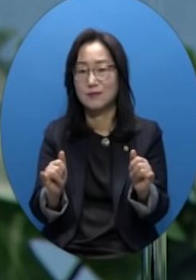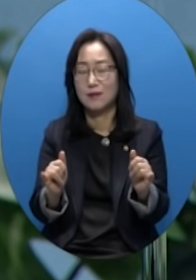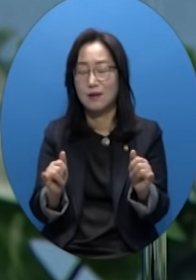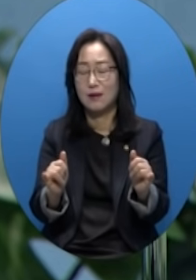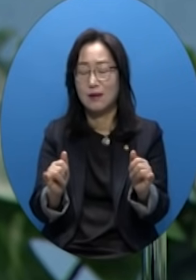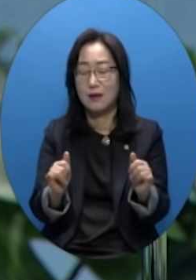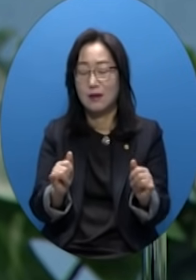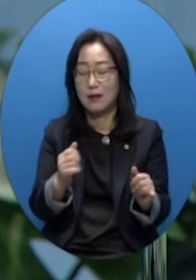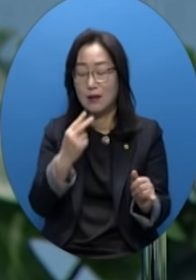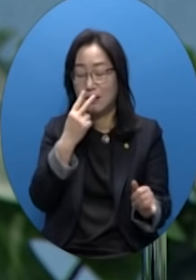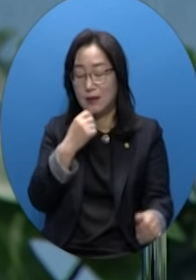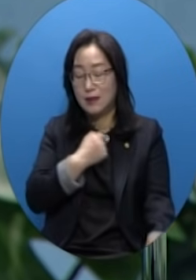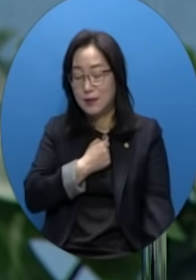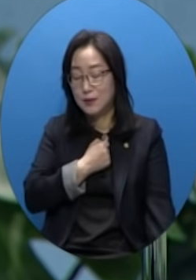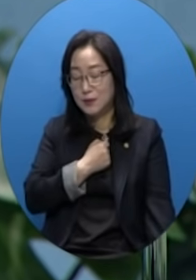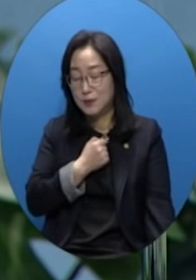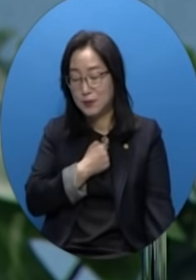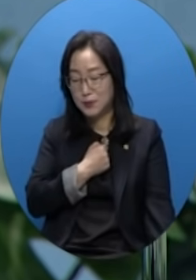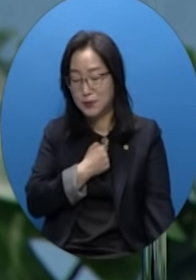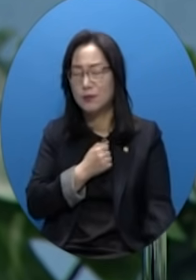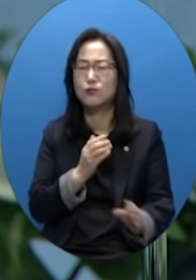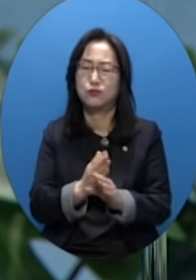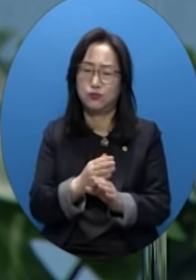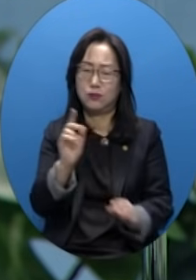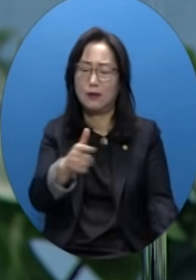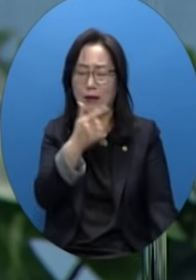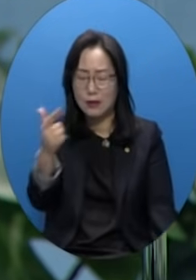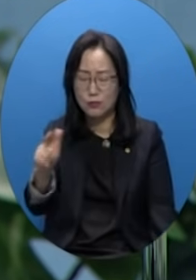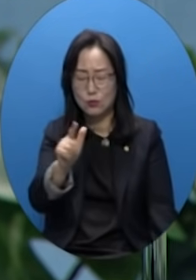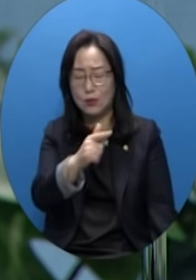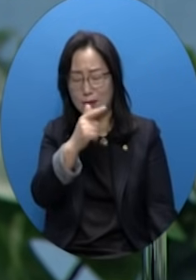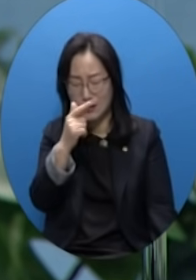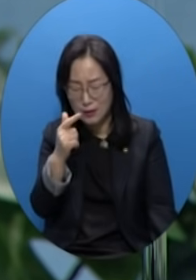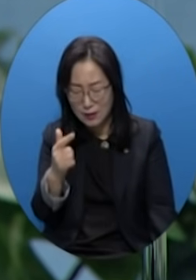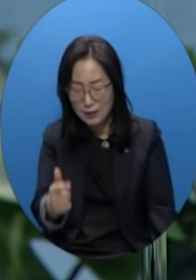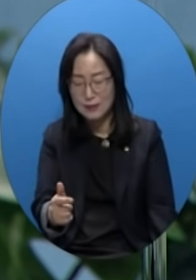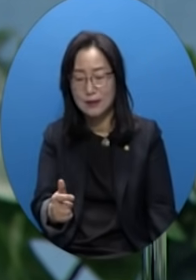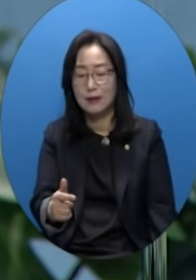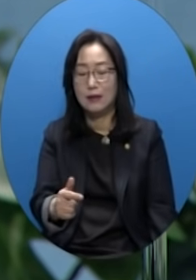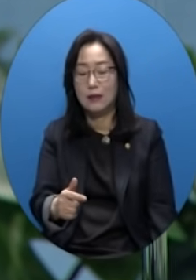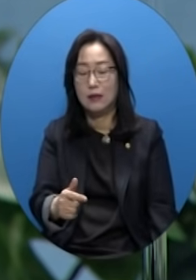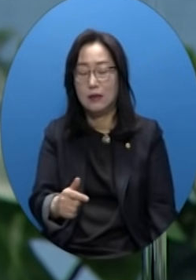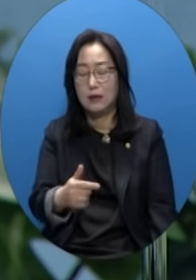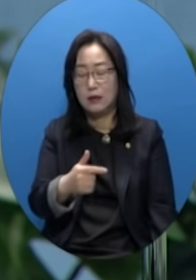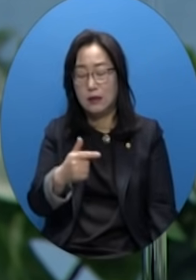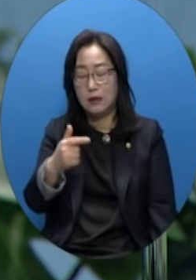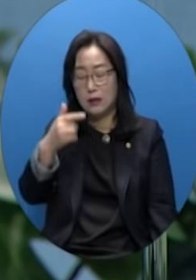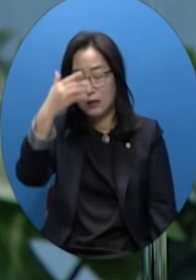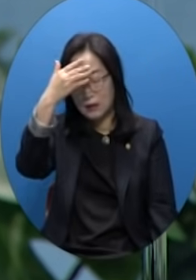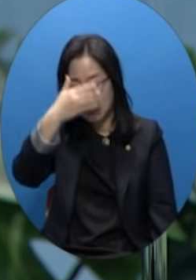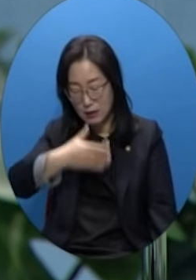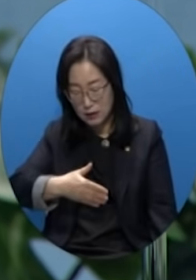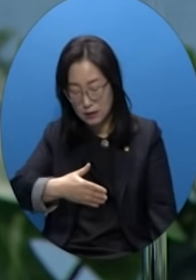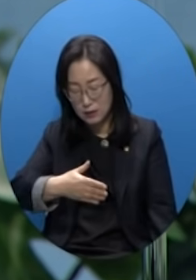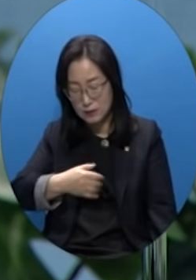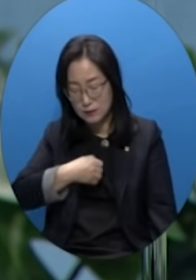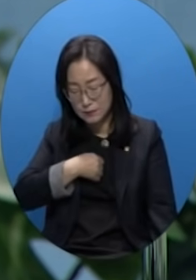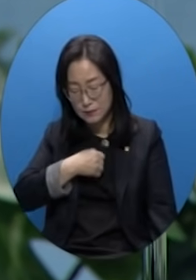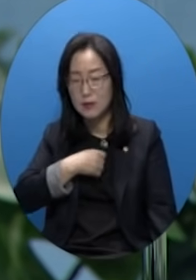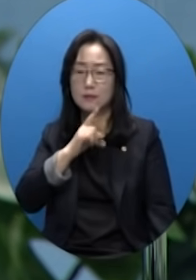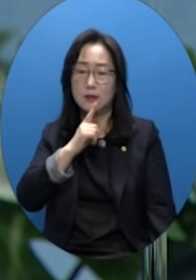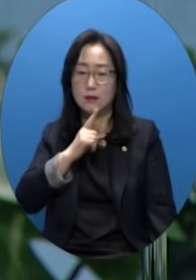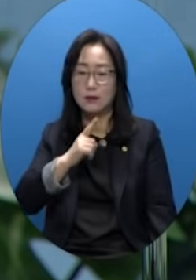한숨만 쉬고 있습니다 해외 하루 산업에서 너무 막막하다 고 이야기를 합니다 이